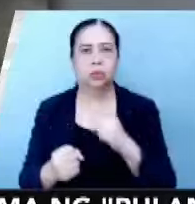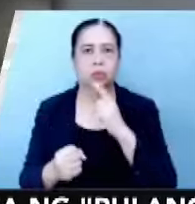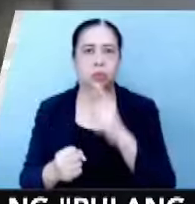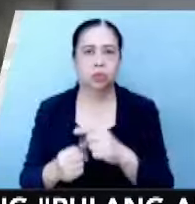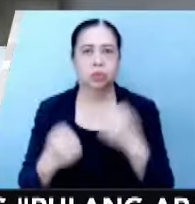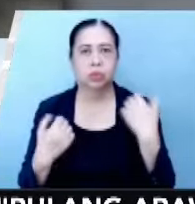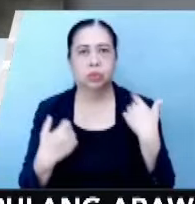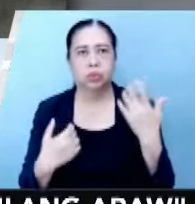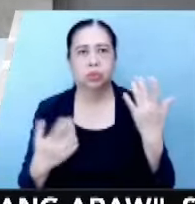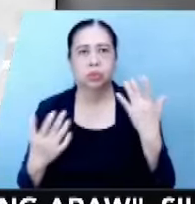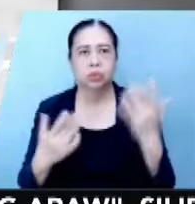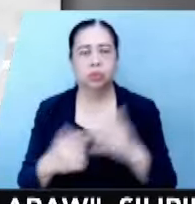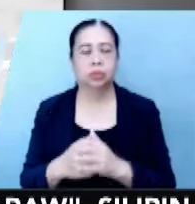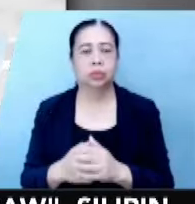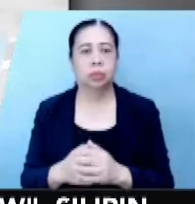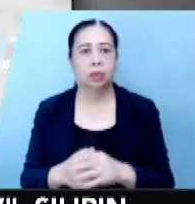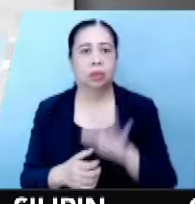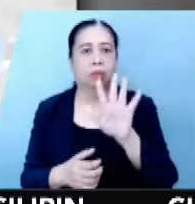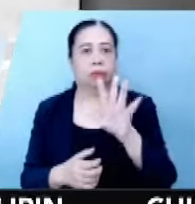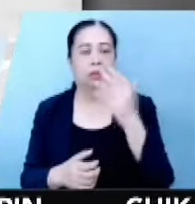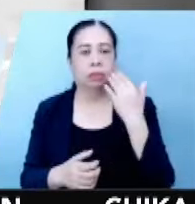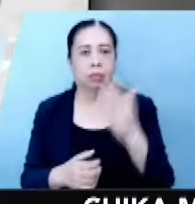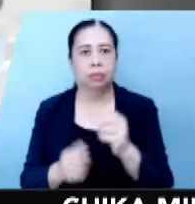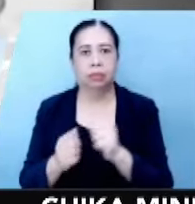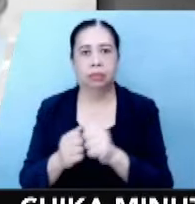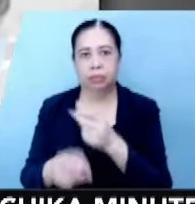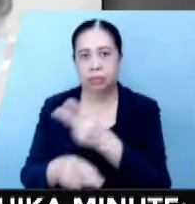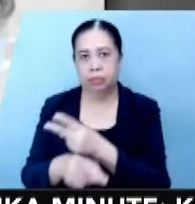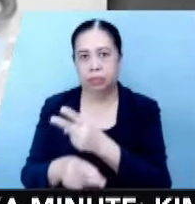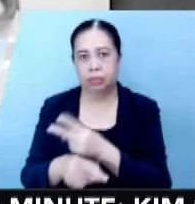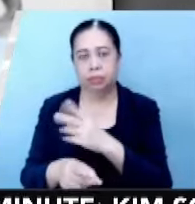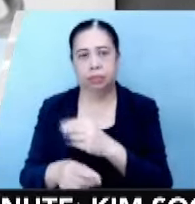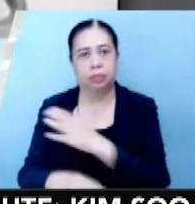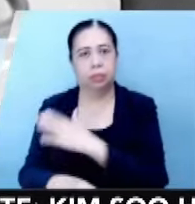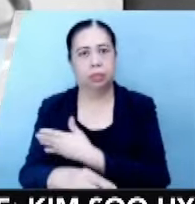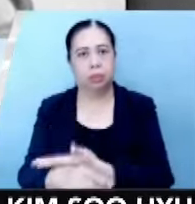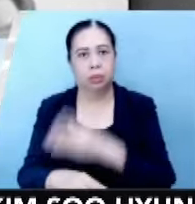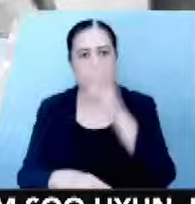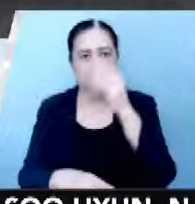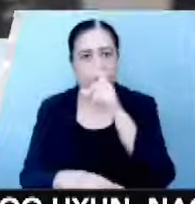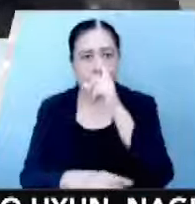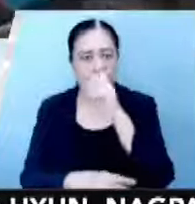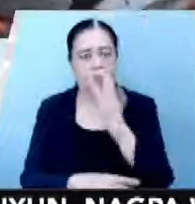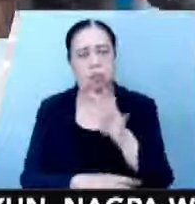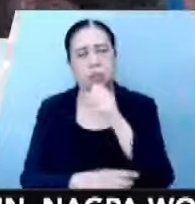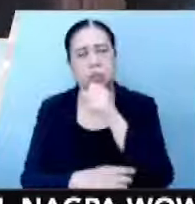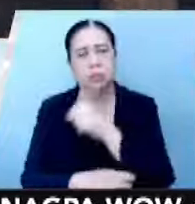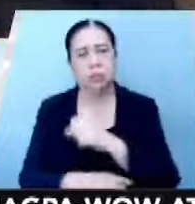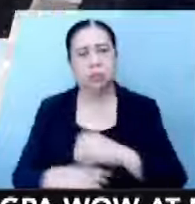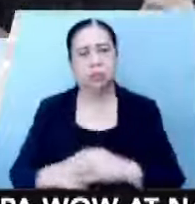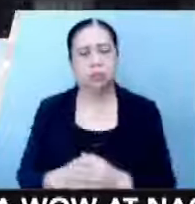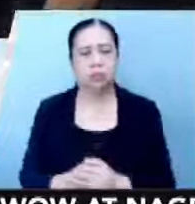Lima ang nasawi, kabilang ang bantay ng bodega at anak niyang lalaki na 4 na taong gulang.